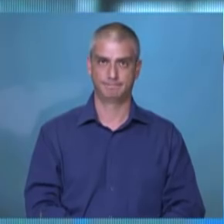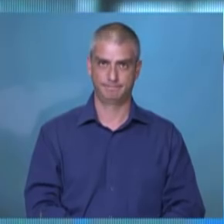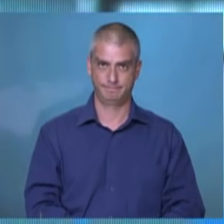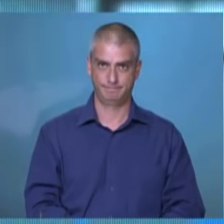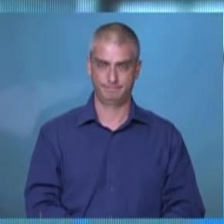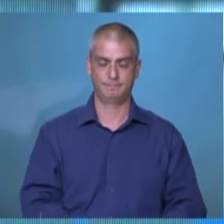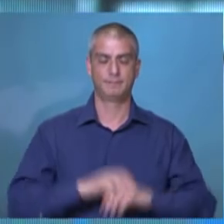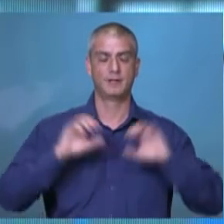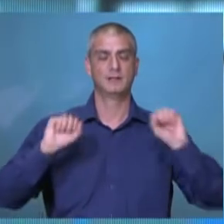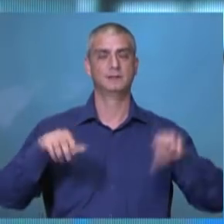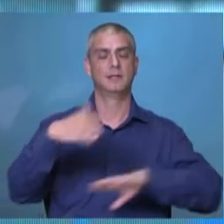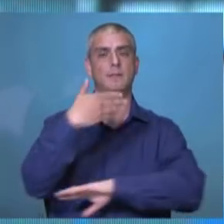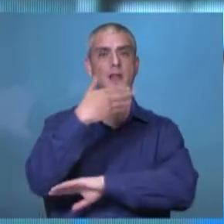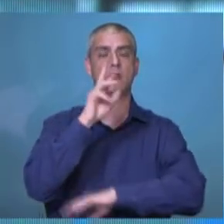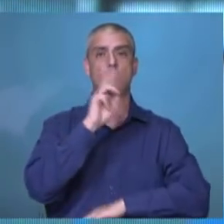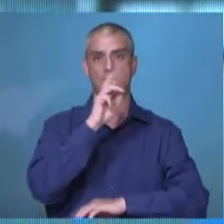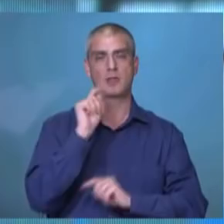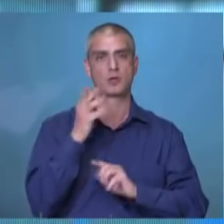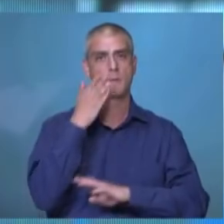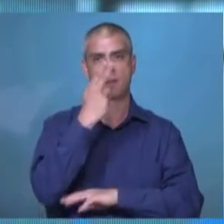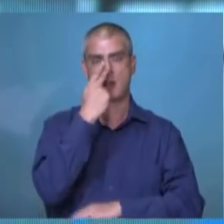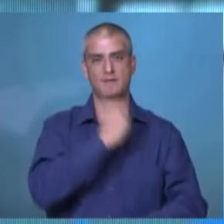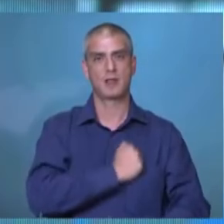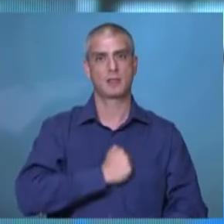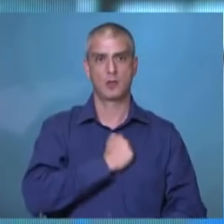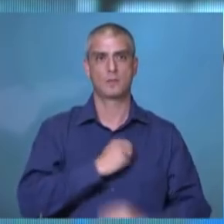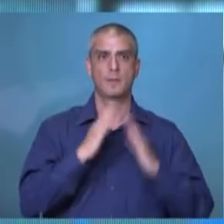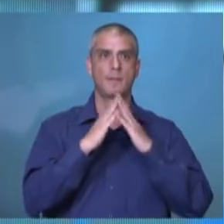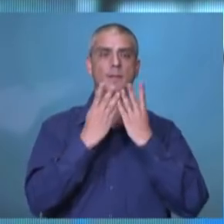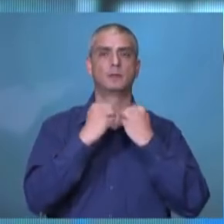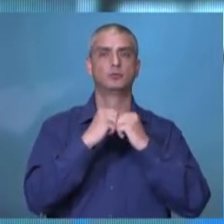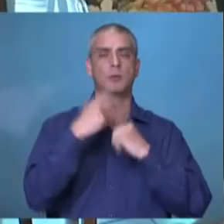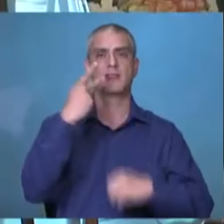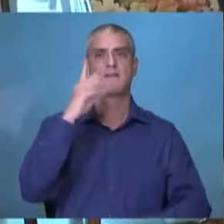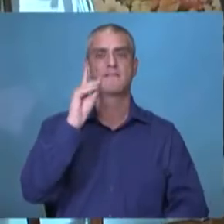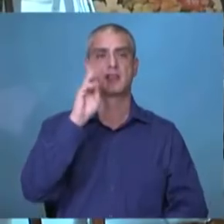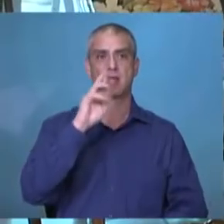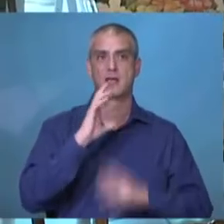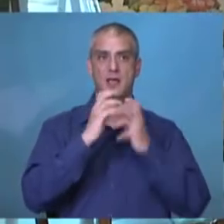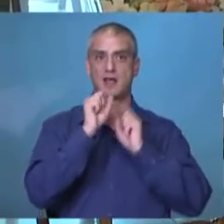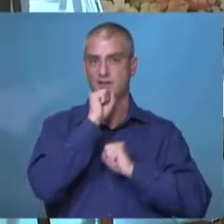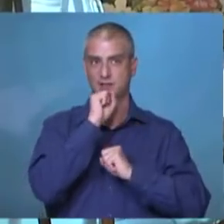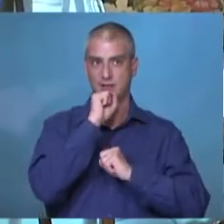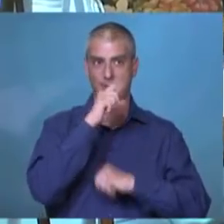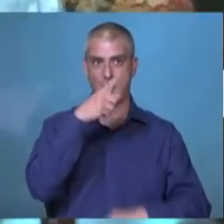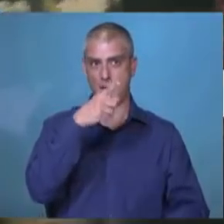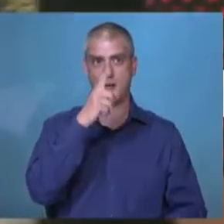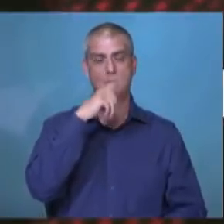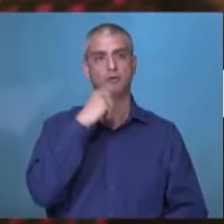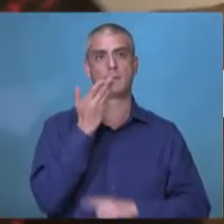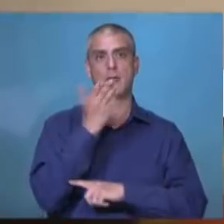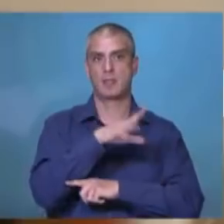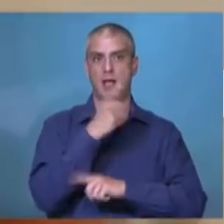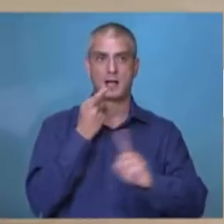נשיא המדינה ראובן ריבלין בא היום לביקור תנחומים בבית משפחת פדר בכפר סבא, שאביה משה נהרג מפגיעת